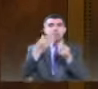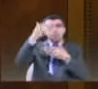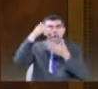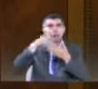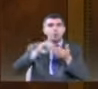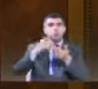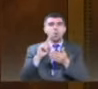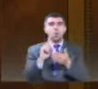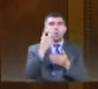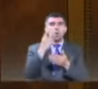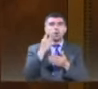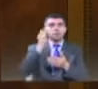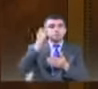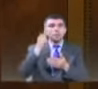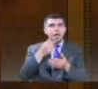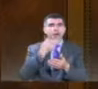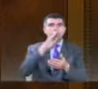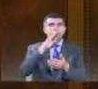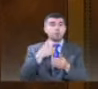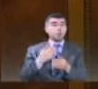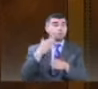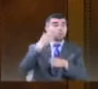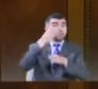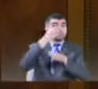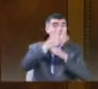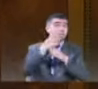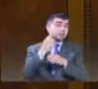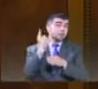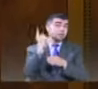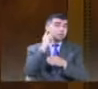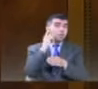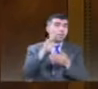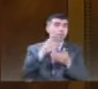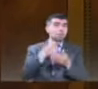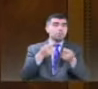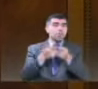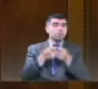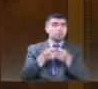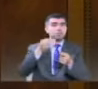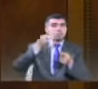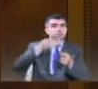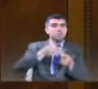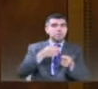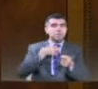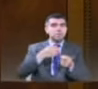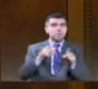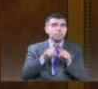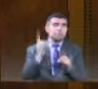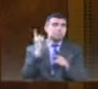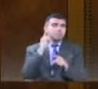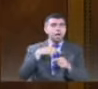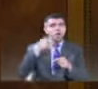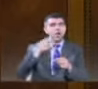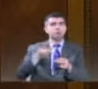الانفتاح، بحيث راه اللي كنمشيو لتما الحمد لله هذاك الشيء اللي كنسمعوا على بلادنا كيكون شوية الأمل، اللي كنجيو لهنايا عاوتاني هضرة